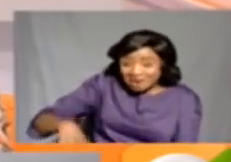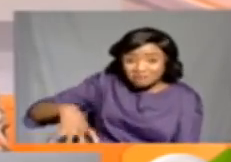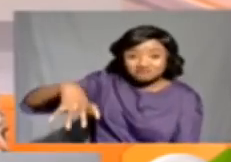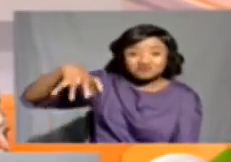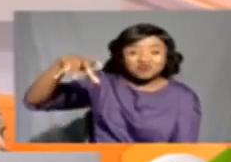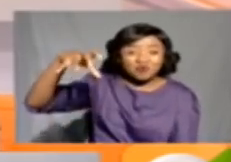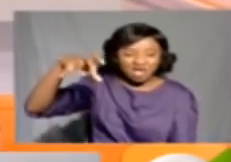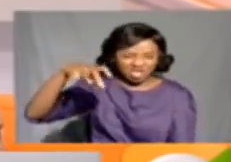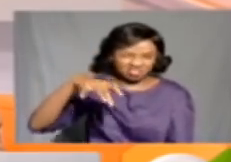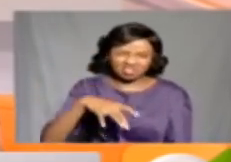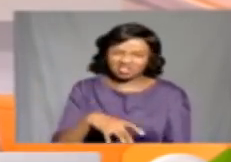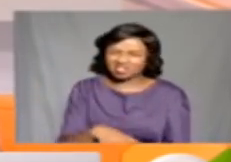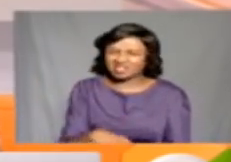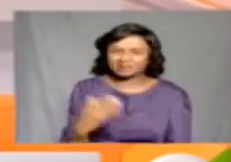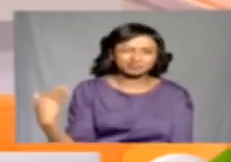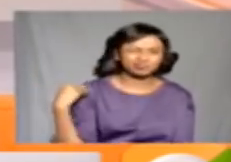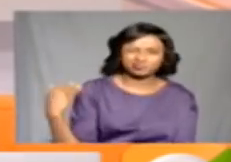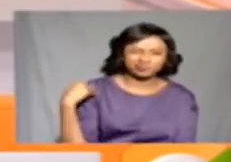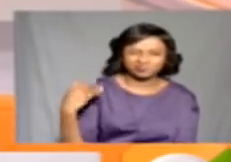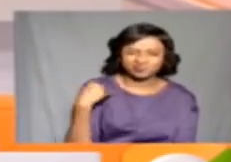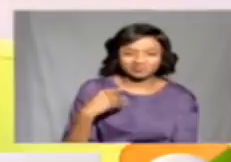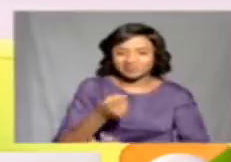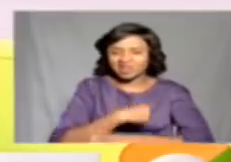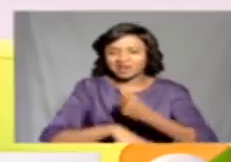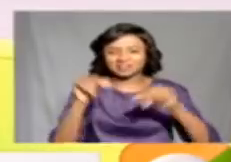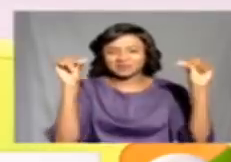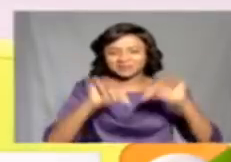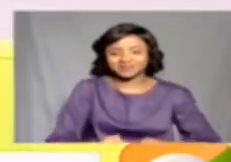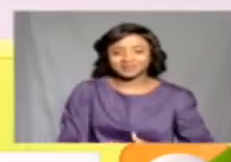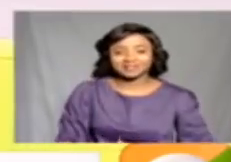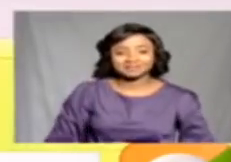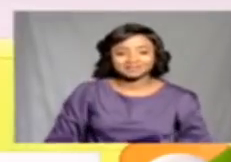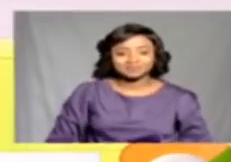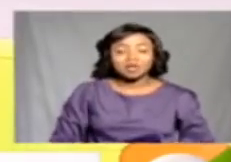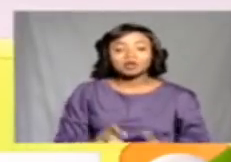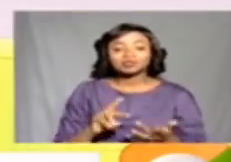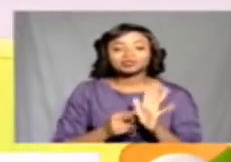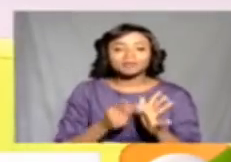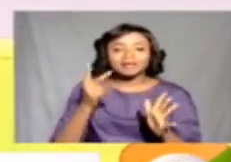ana utundu na uchokozi. Kwa hivyo kwa Kiingereza ni kama turns out.